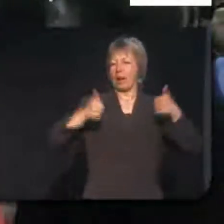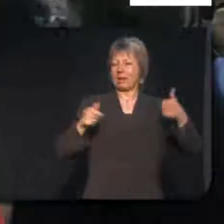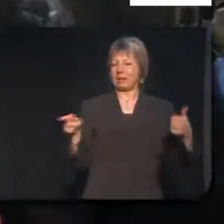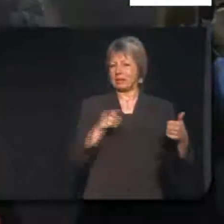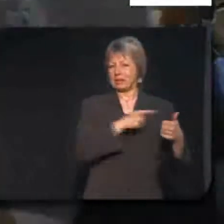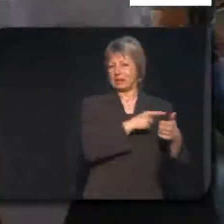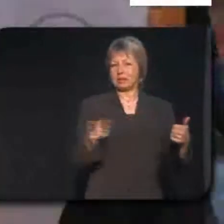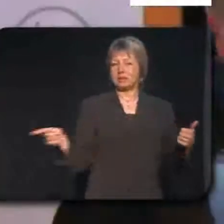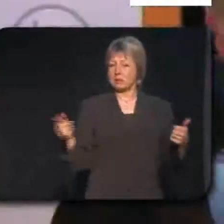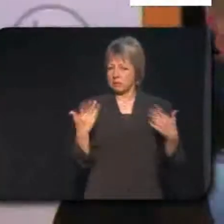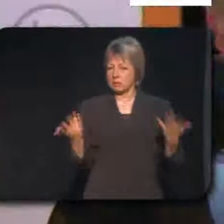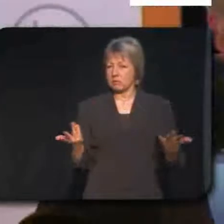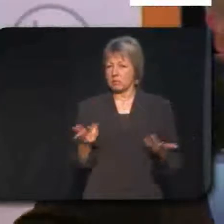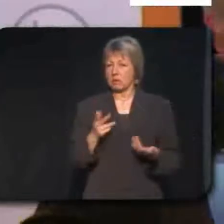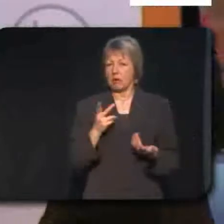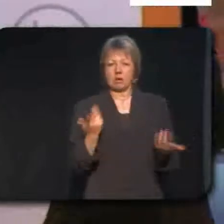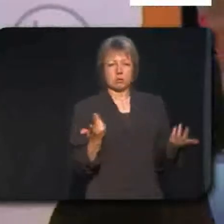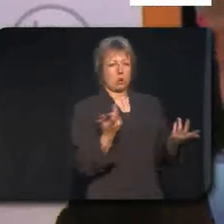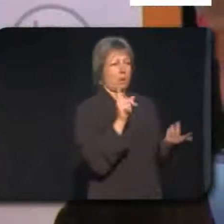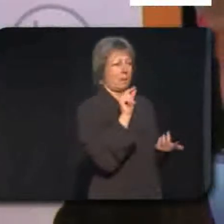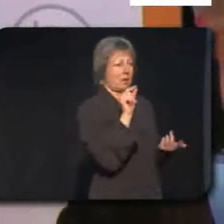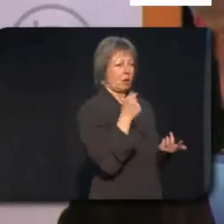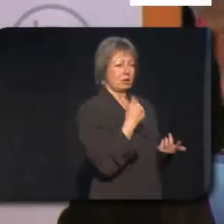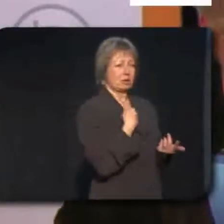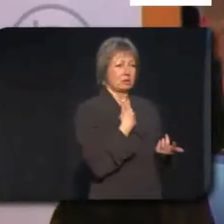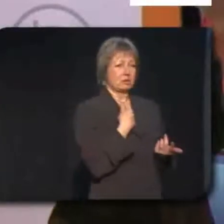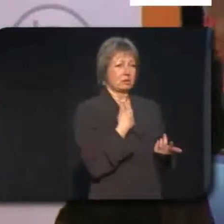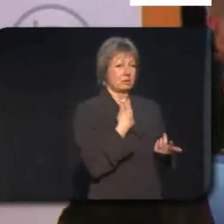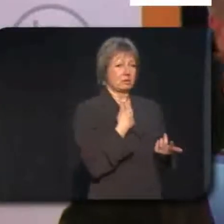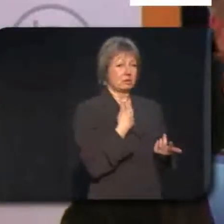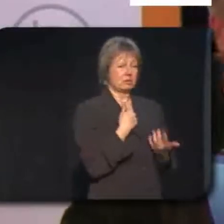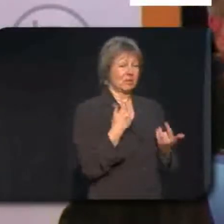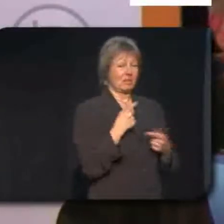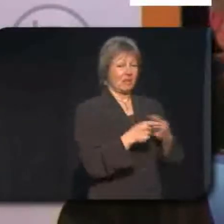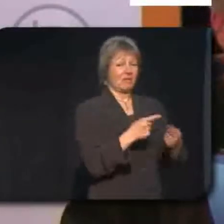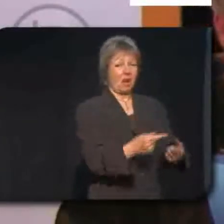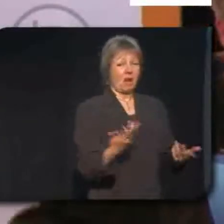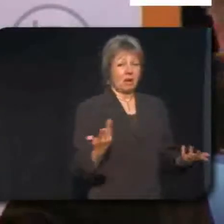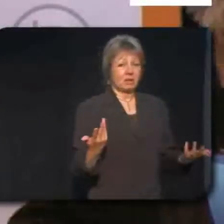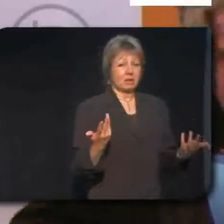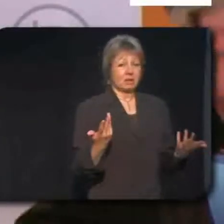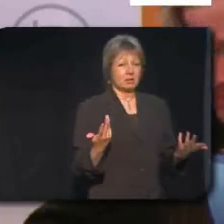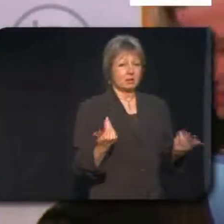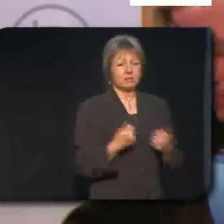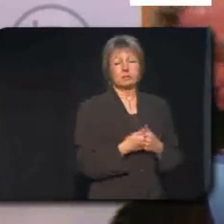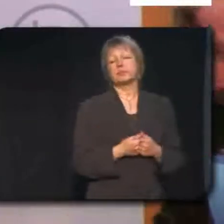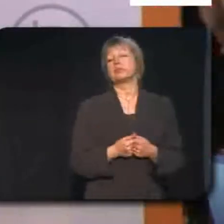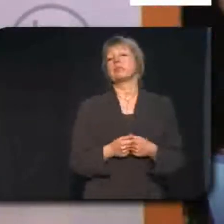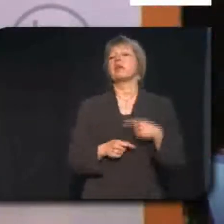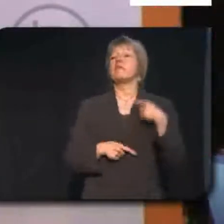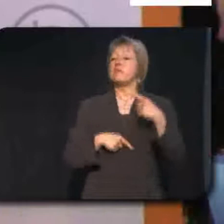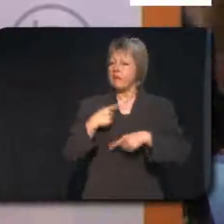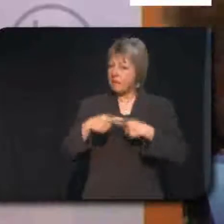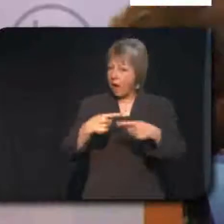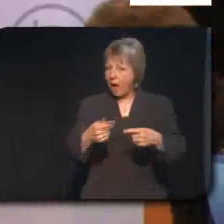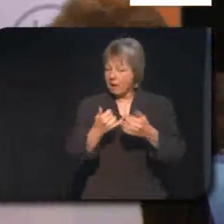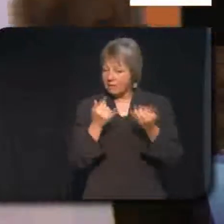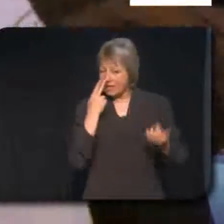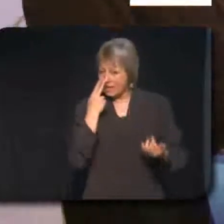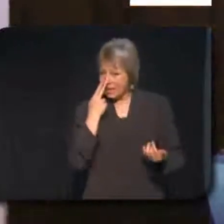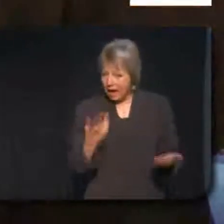ist das Verfahren so wie ich gerade eben gefragt habe das Verfahren ist so dass wir jetzt eine